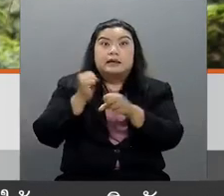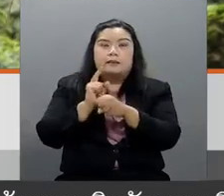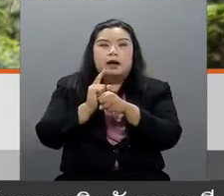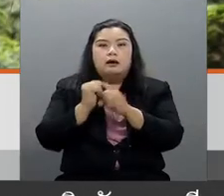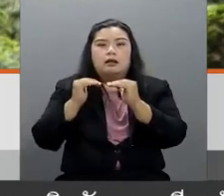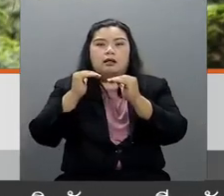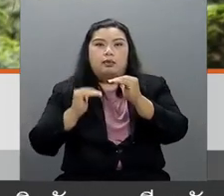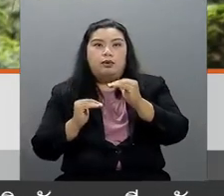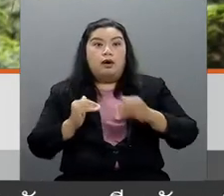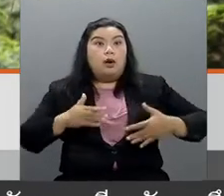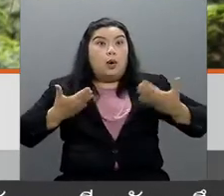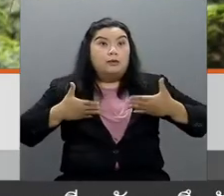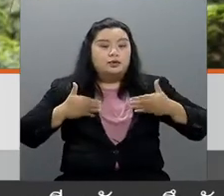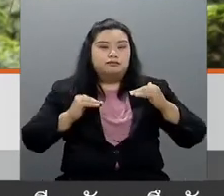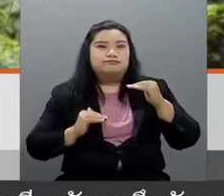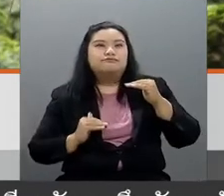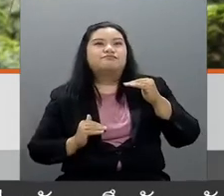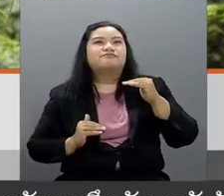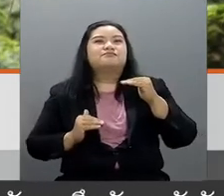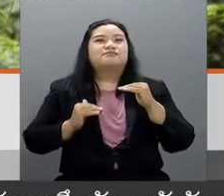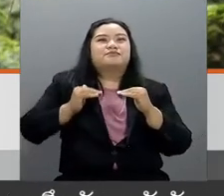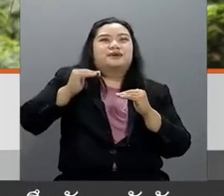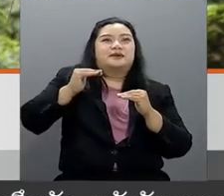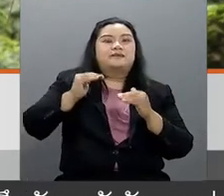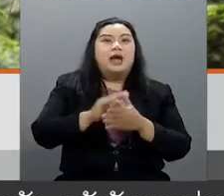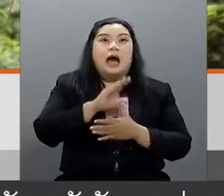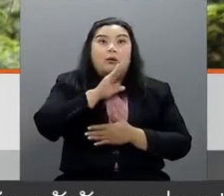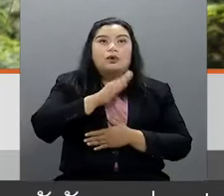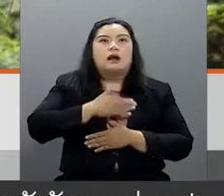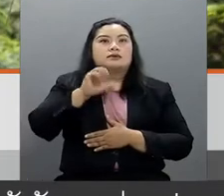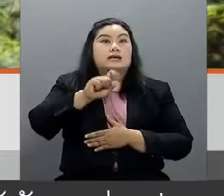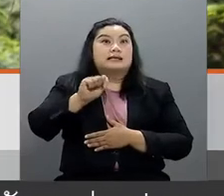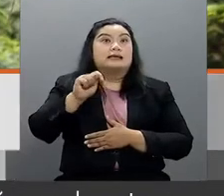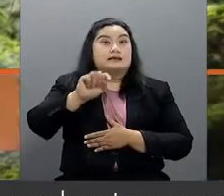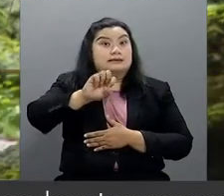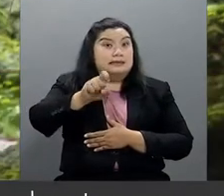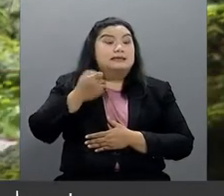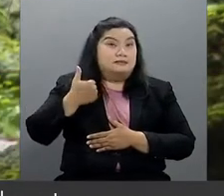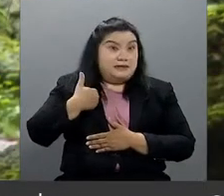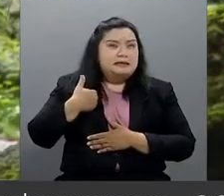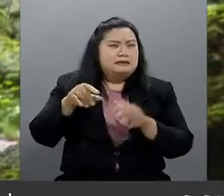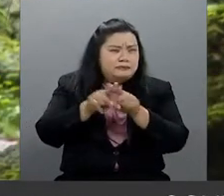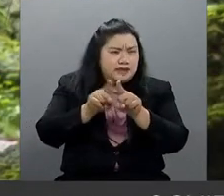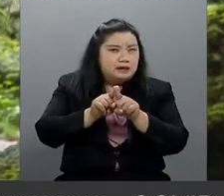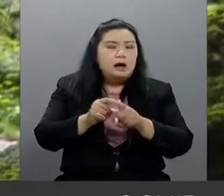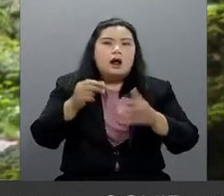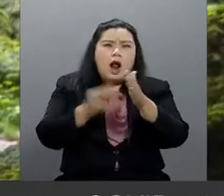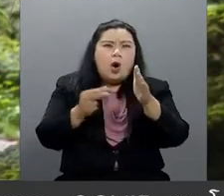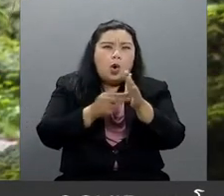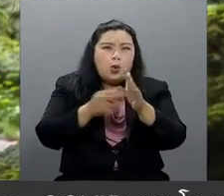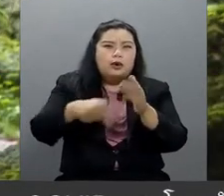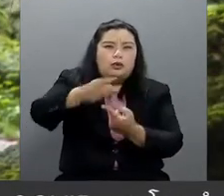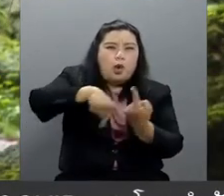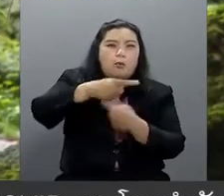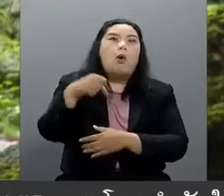ขึ้นเขาบอกว่าถ้าเรามีสตินะคะเหมือนกับเราไปออกกำลังกายนะคะวิ่งรอบประมาณสัก10 รอบขณะเดียวกันเรามีสติแค่สักประม